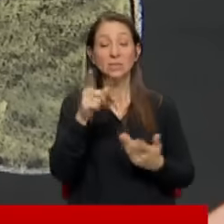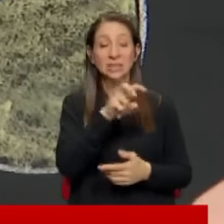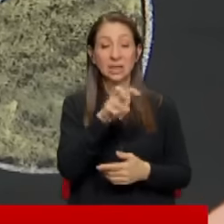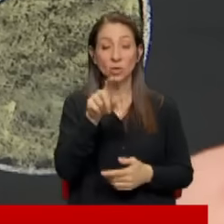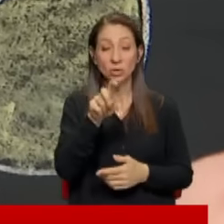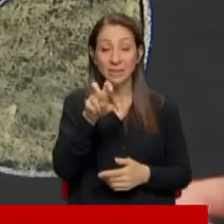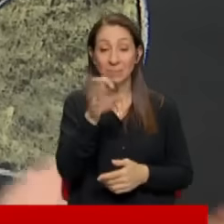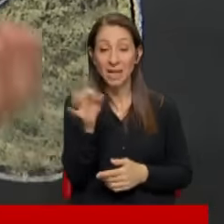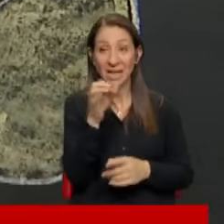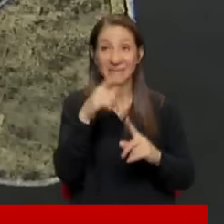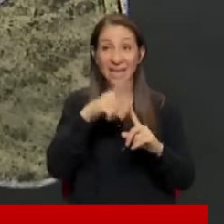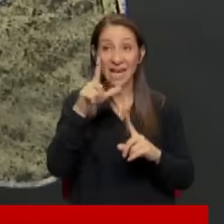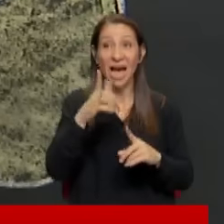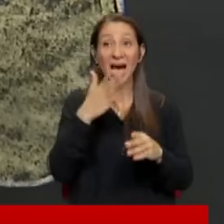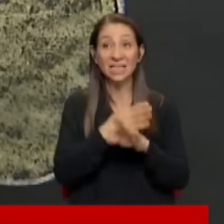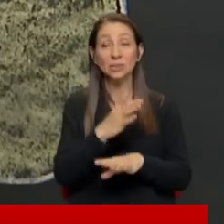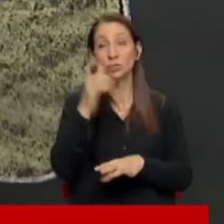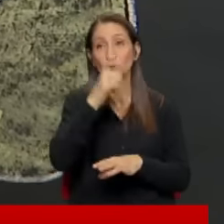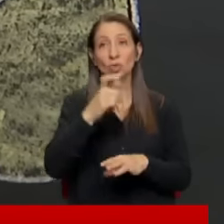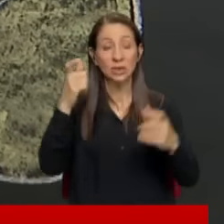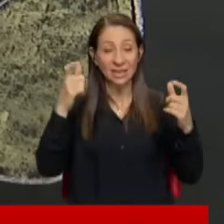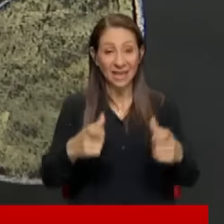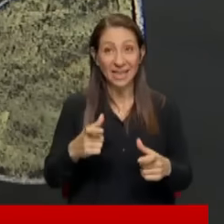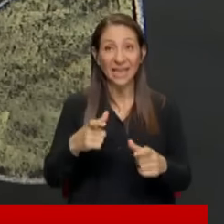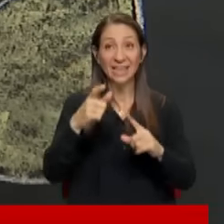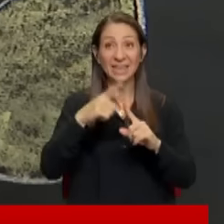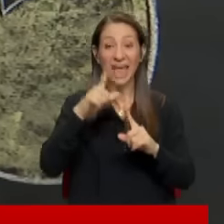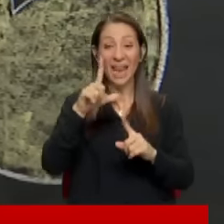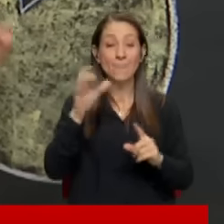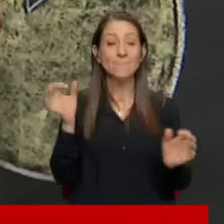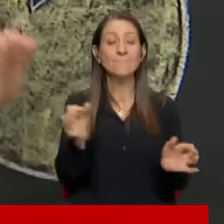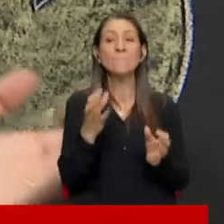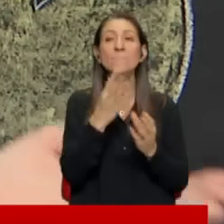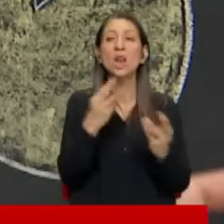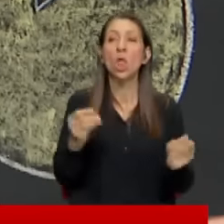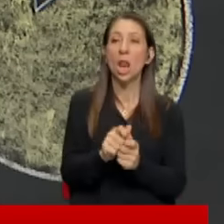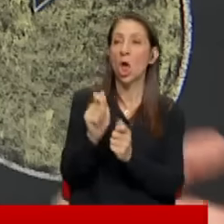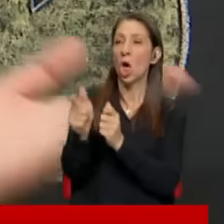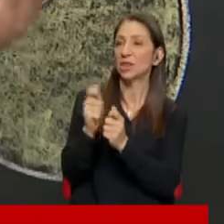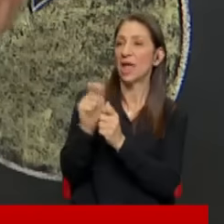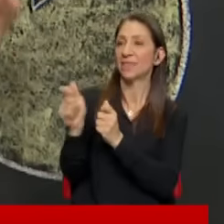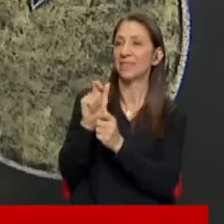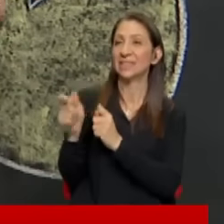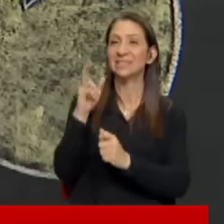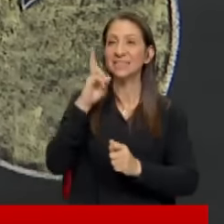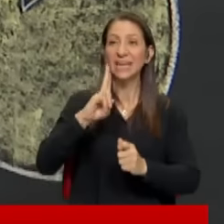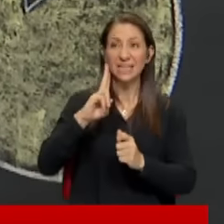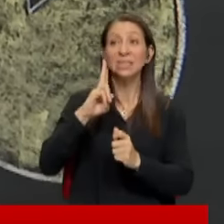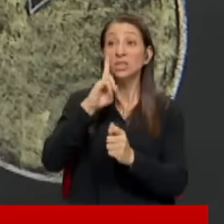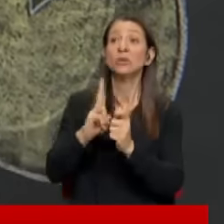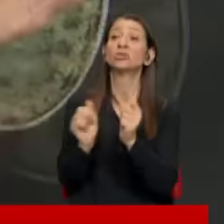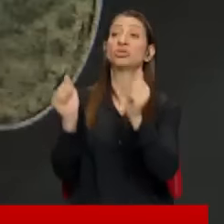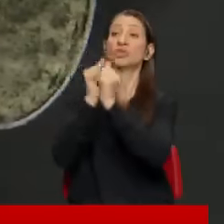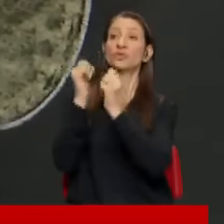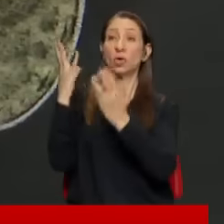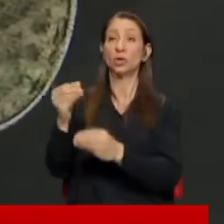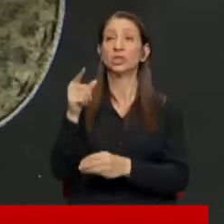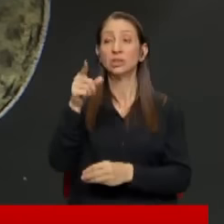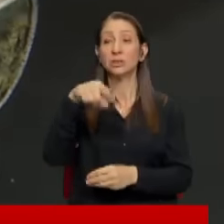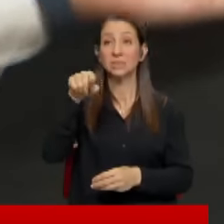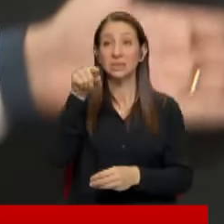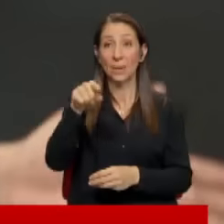818 milyar TL aslında Türkiye'deki TL milyonerlerine ödendi. Bu parayla zengin daha zengin yapıldı. Şimdi